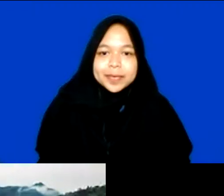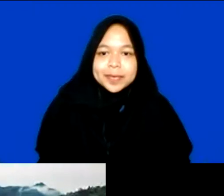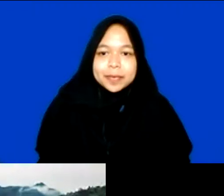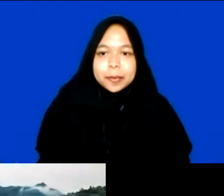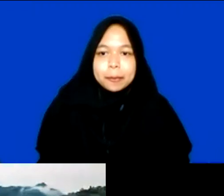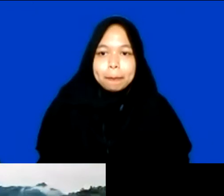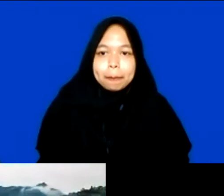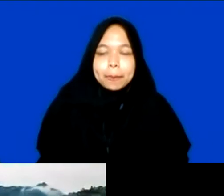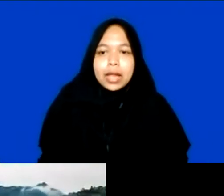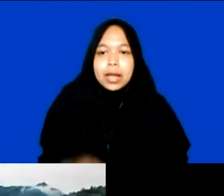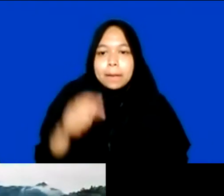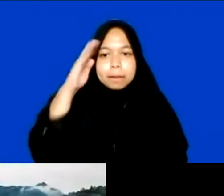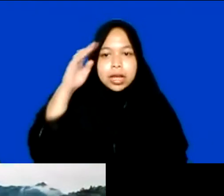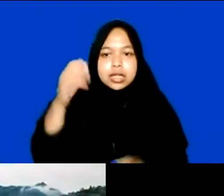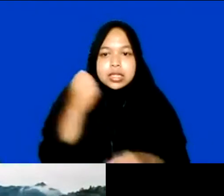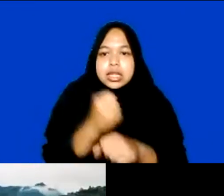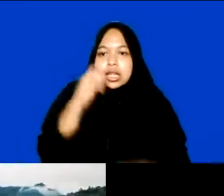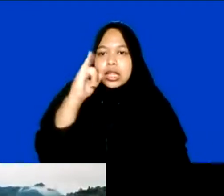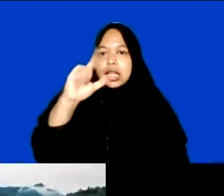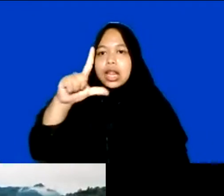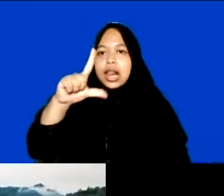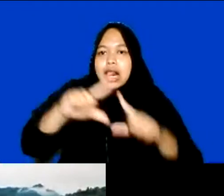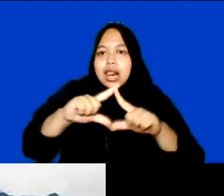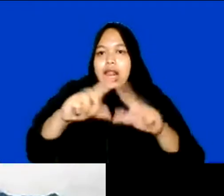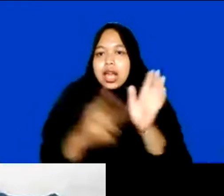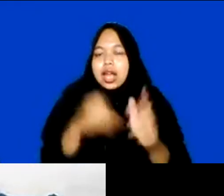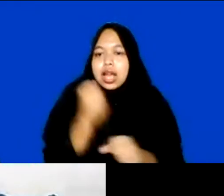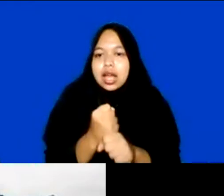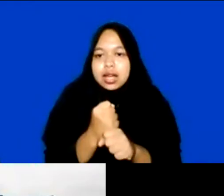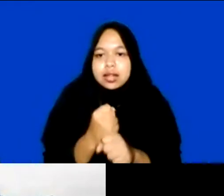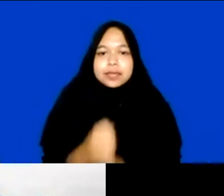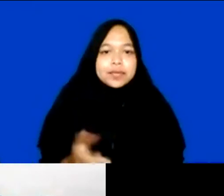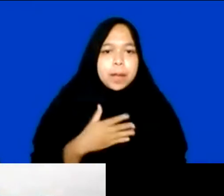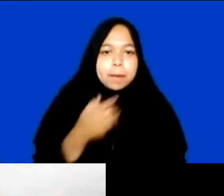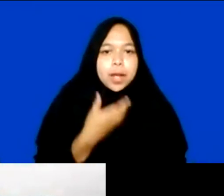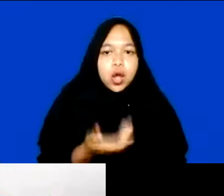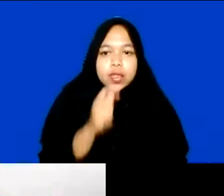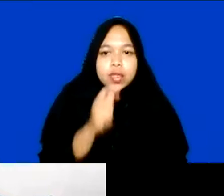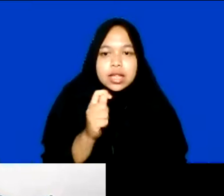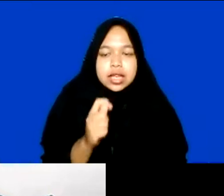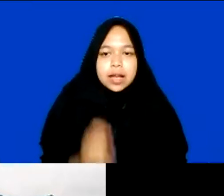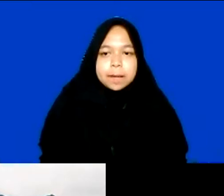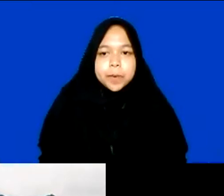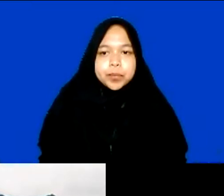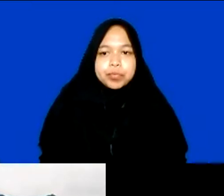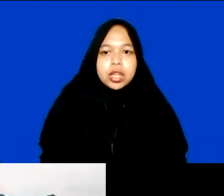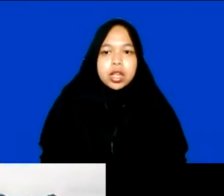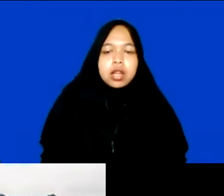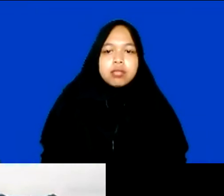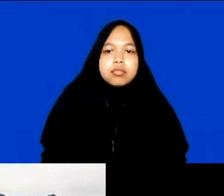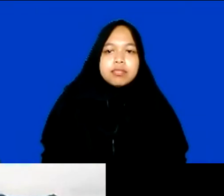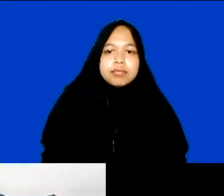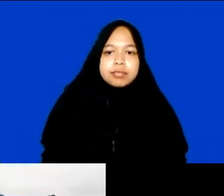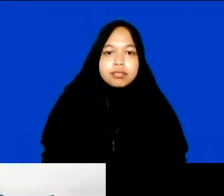dari Mas Gilang Surya Ramdhani, SPT. Mohon mengajukan pertanyaan. Mas Oki, dalam membuat karya referensi dari mana